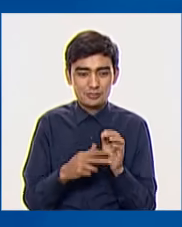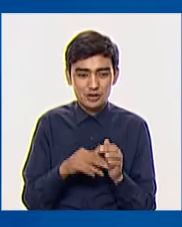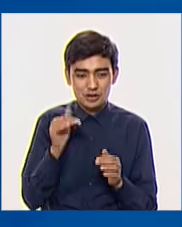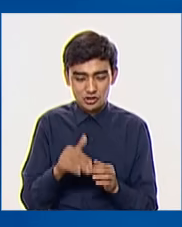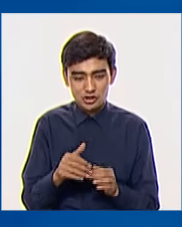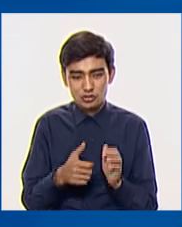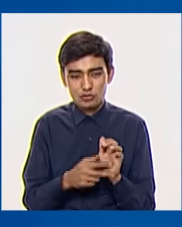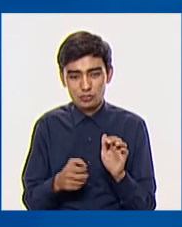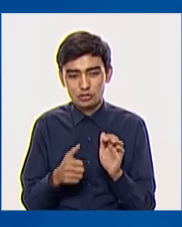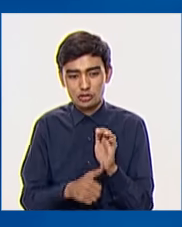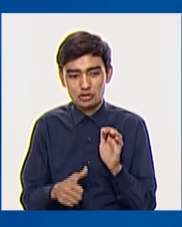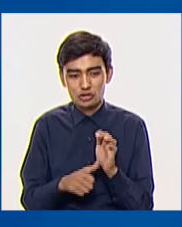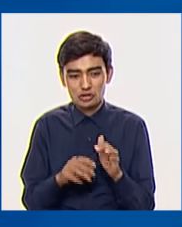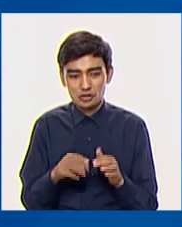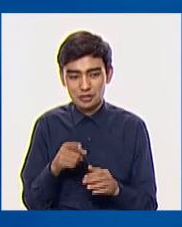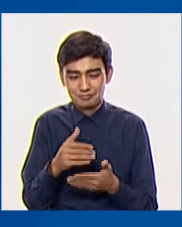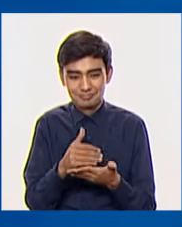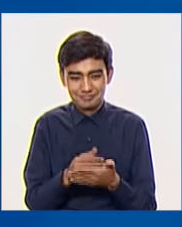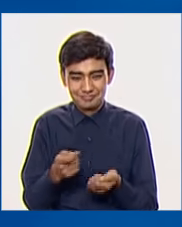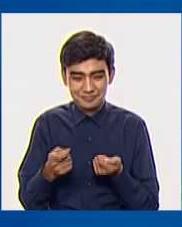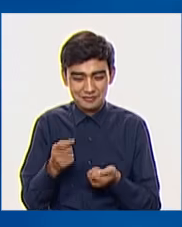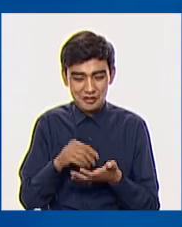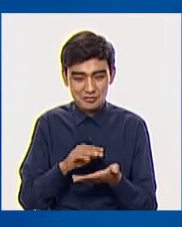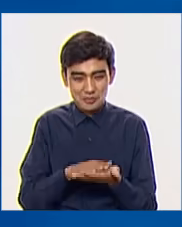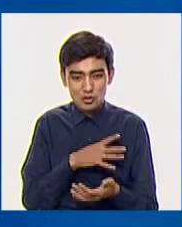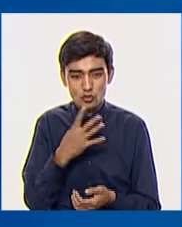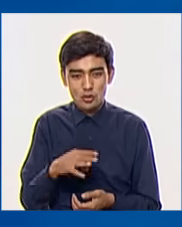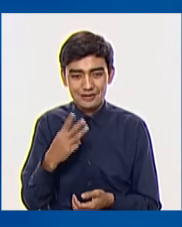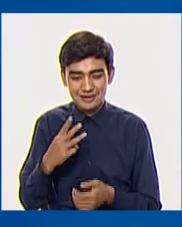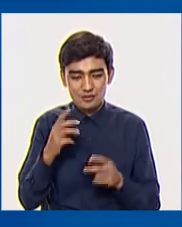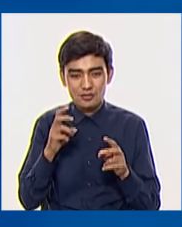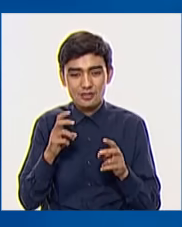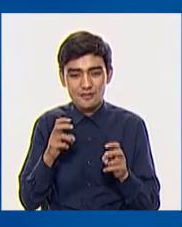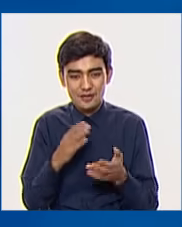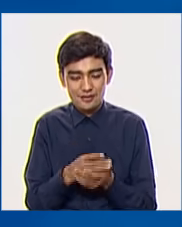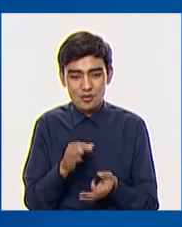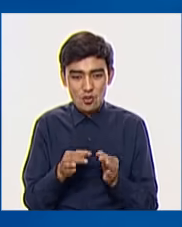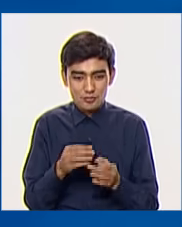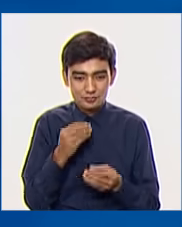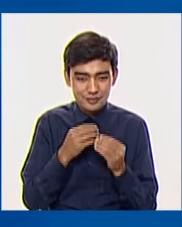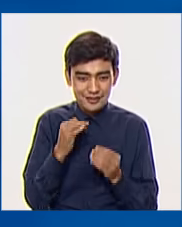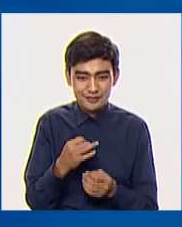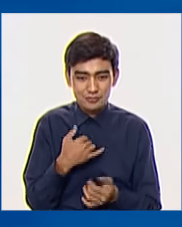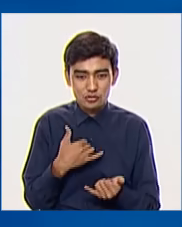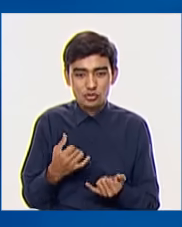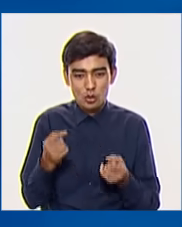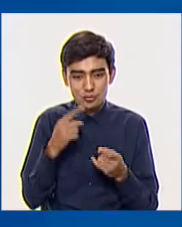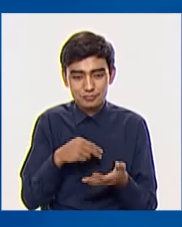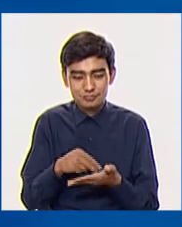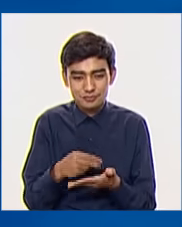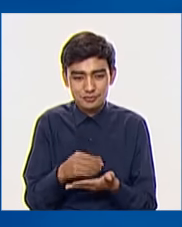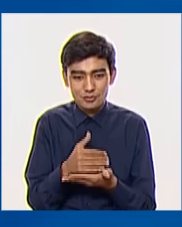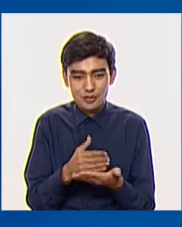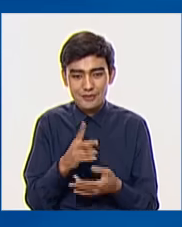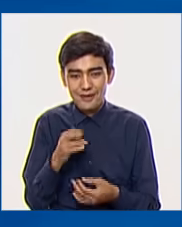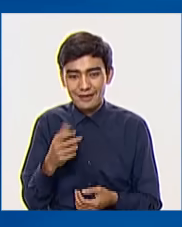на приобретение продуктов. В этот список входят 43 наименования, есть и нормы потребления. Исходя из них, мы сейчас и закупим продукты на